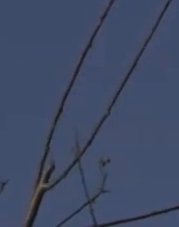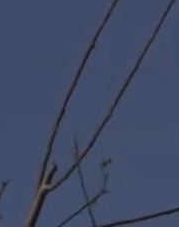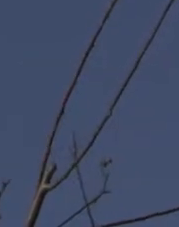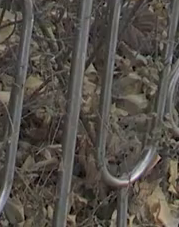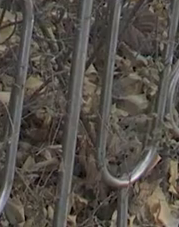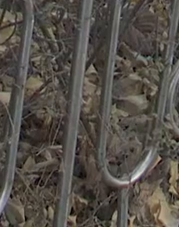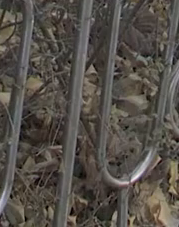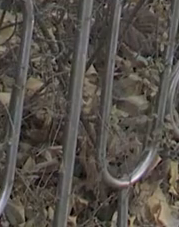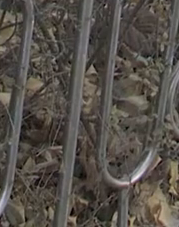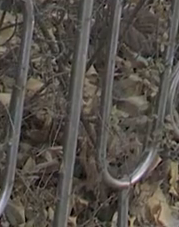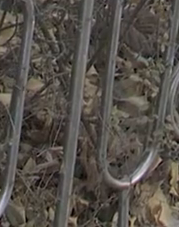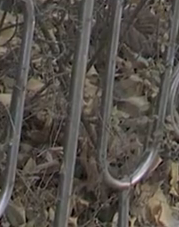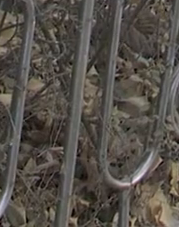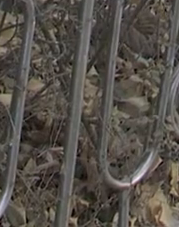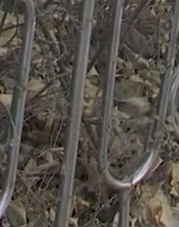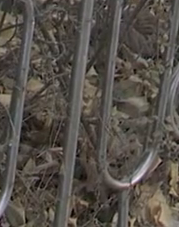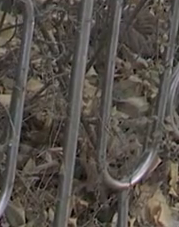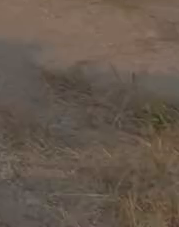부여됐습니다.